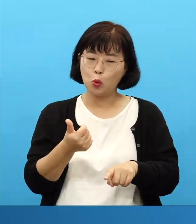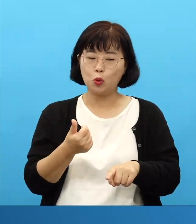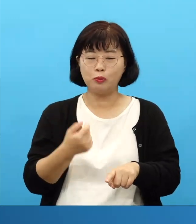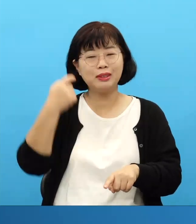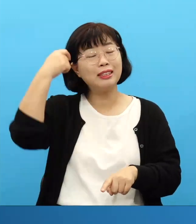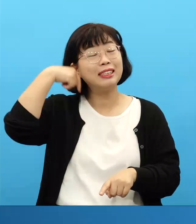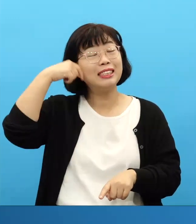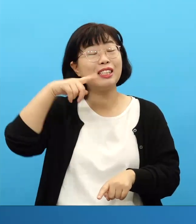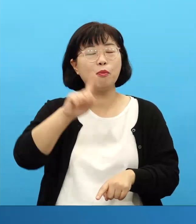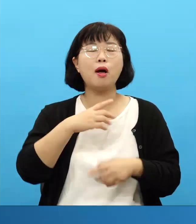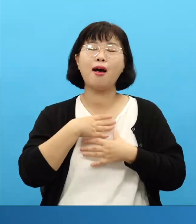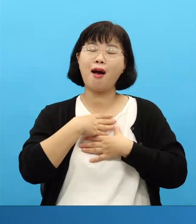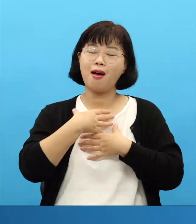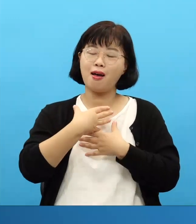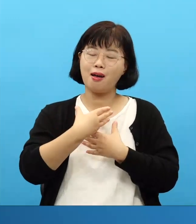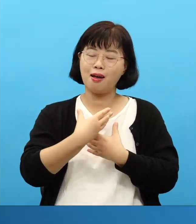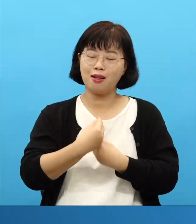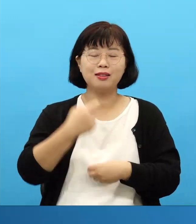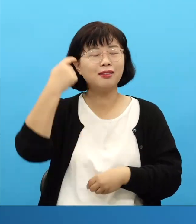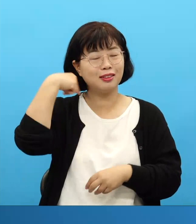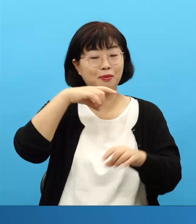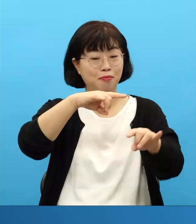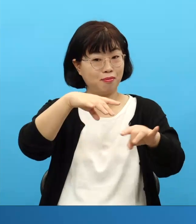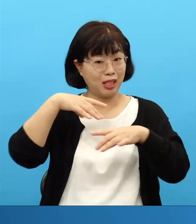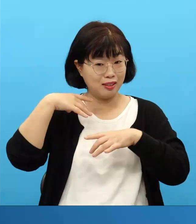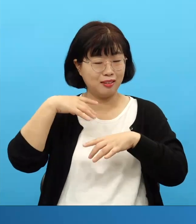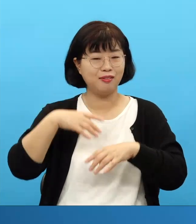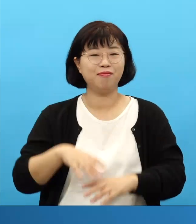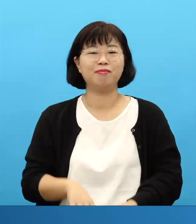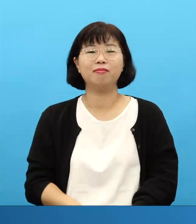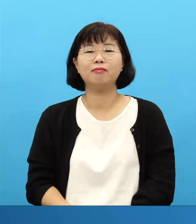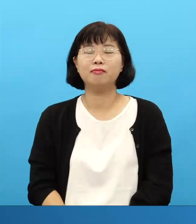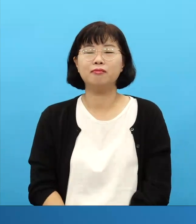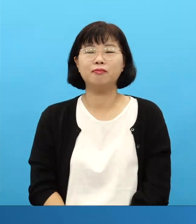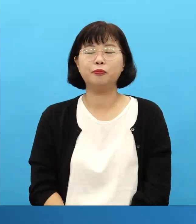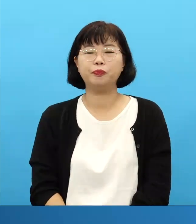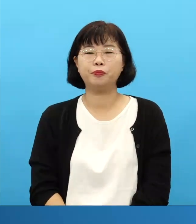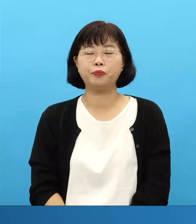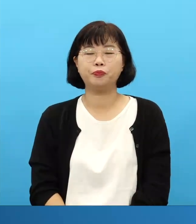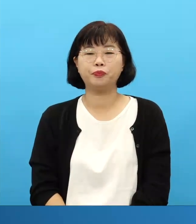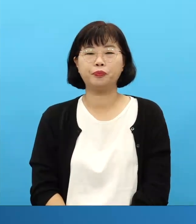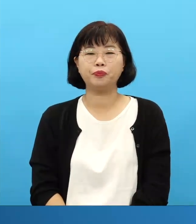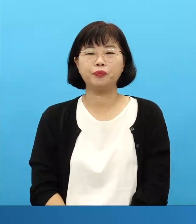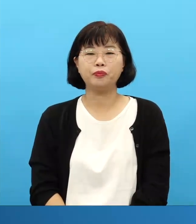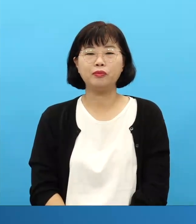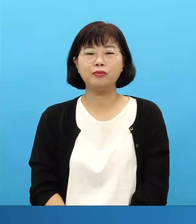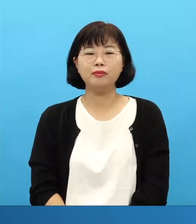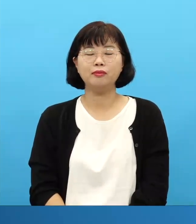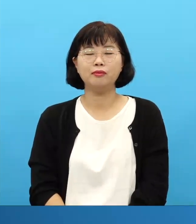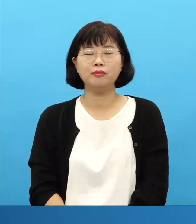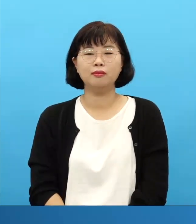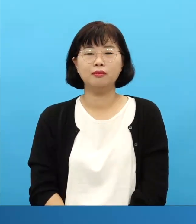많이 이게 일어나는 것 같아요. But these days when I look at the adults, even among our remnants, I see more of them are much settled down.